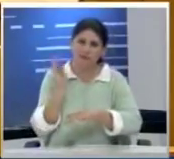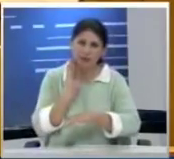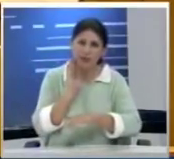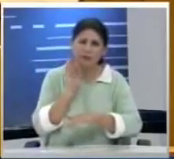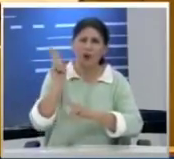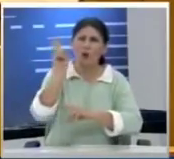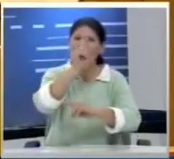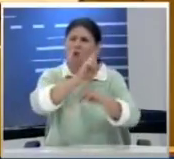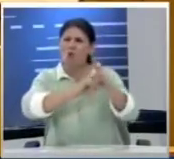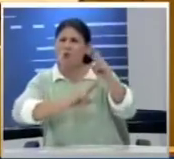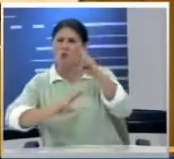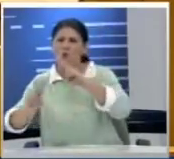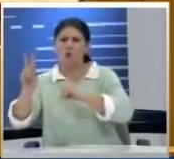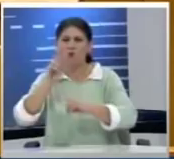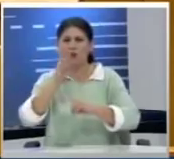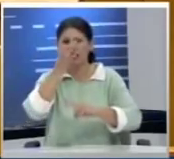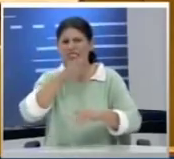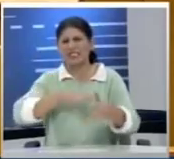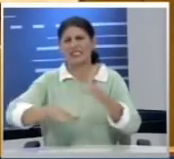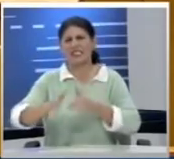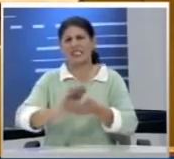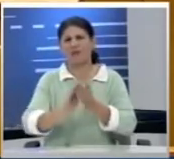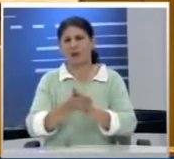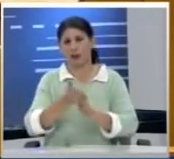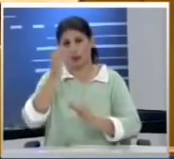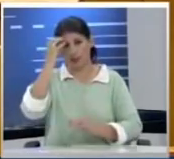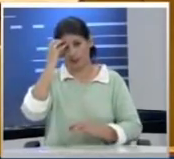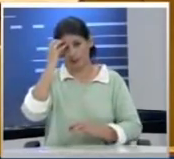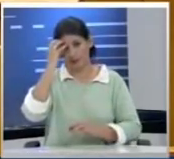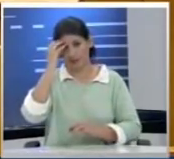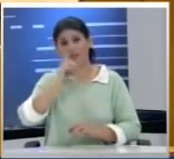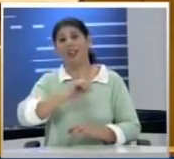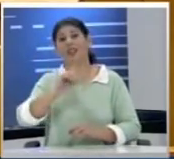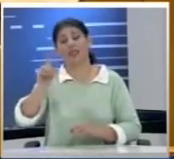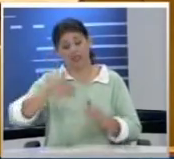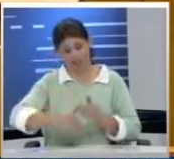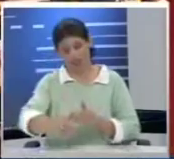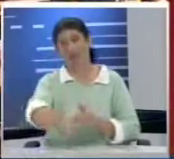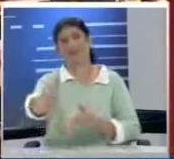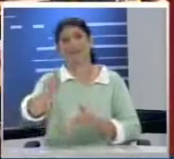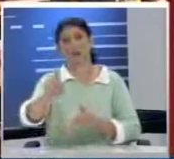ομίχλη της δίθεν σκευωρίας. Να το θυμάστε, δεν θα σας βγει σε καλό.